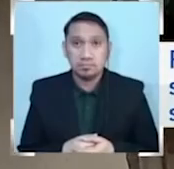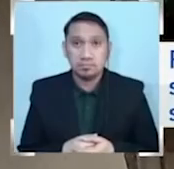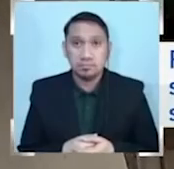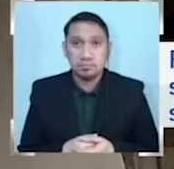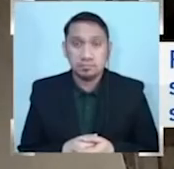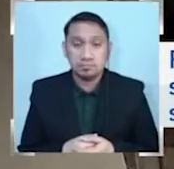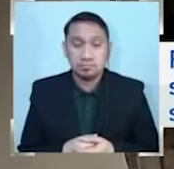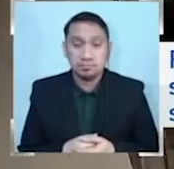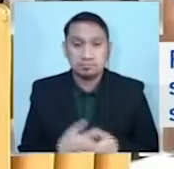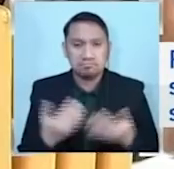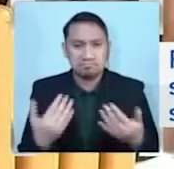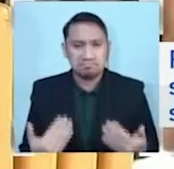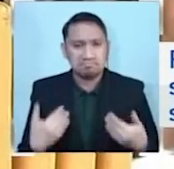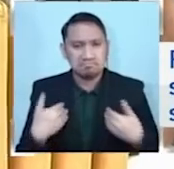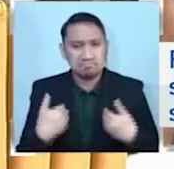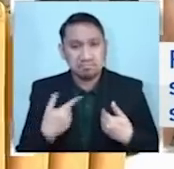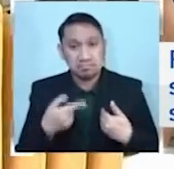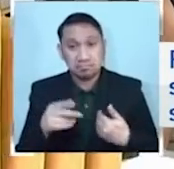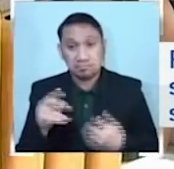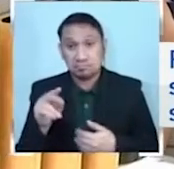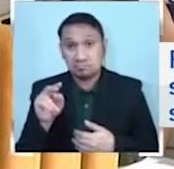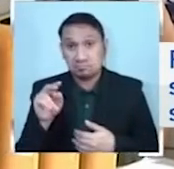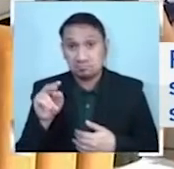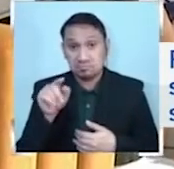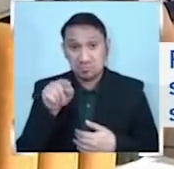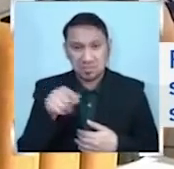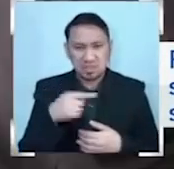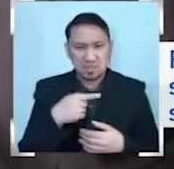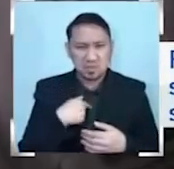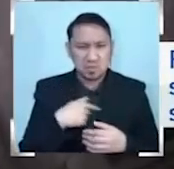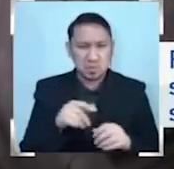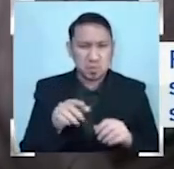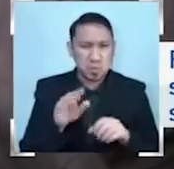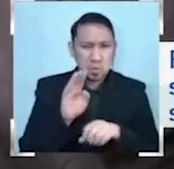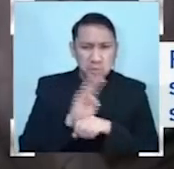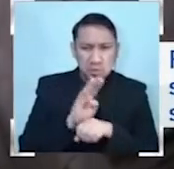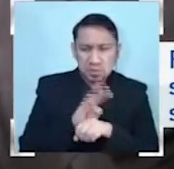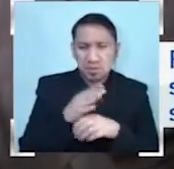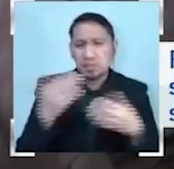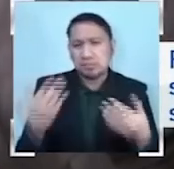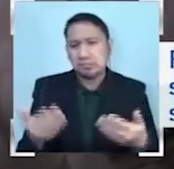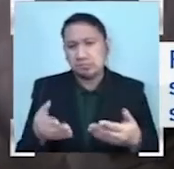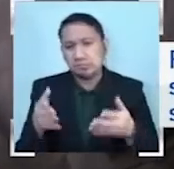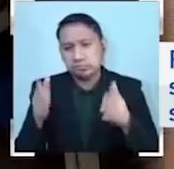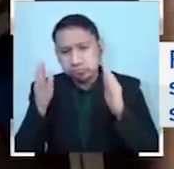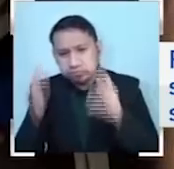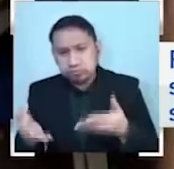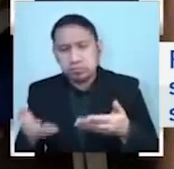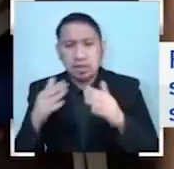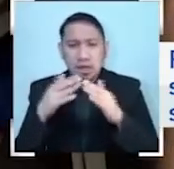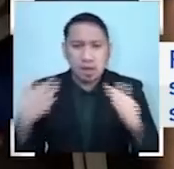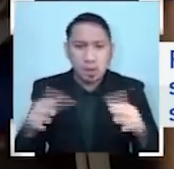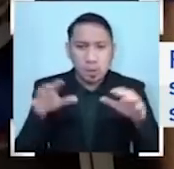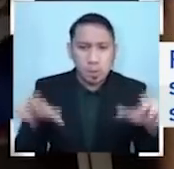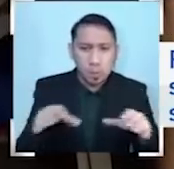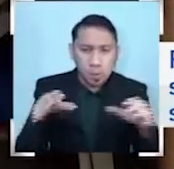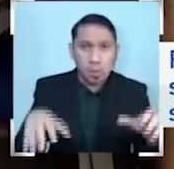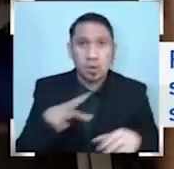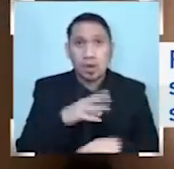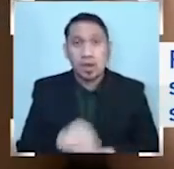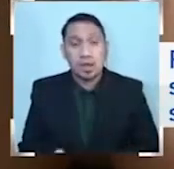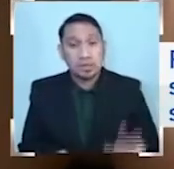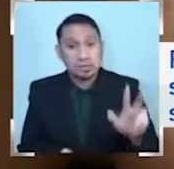Haggard daw para kay Nori na magpatakbo ng maliit na negosyo, mag-asikaso sa bahay at tutukan ang tatlong anak niyang